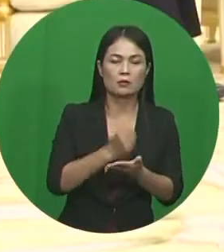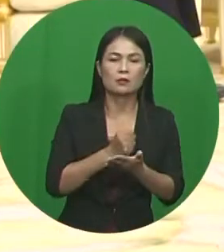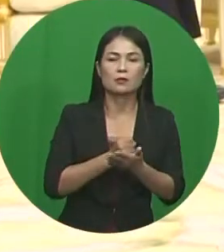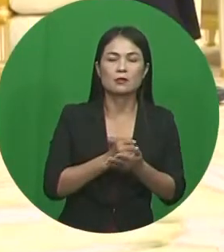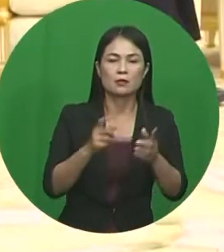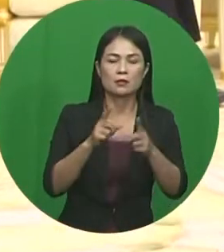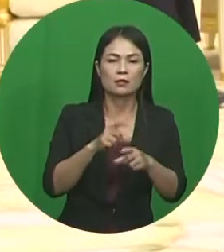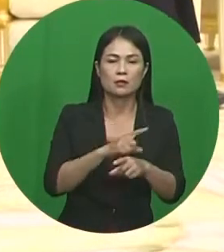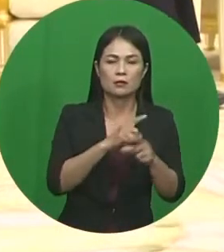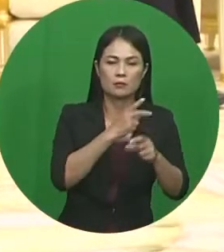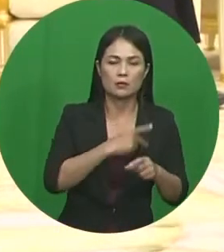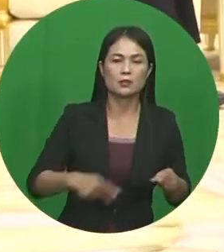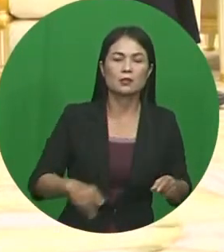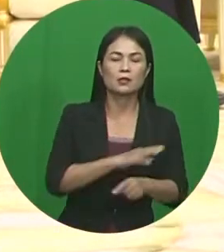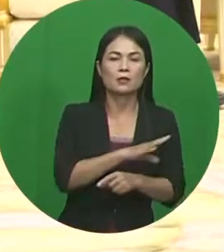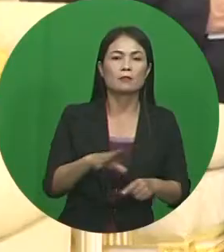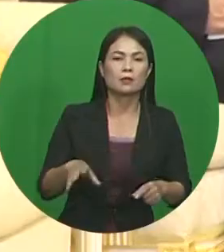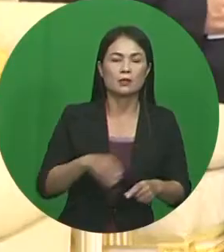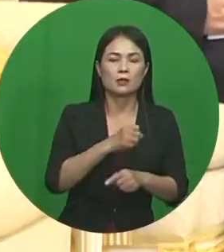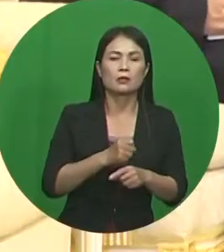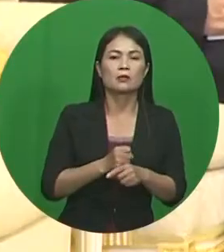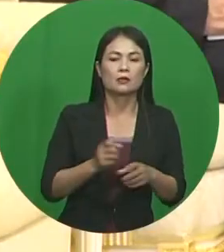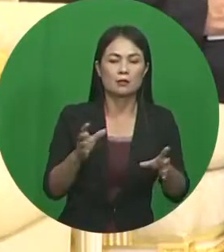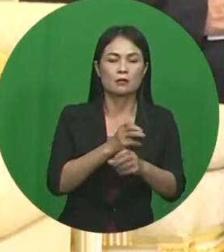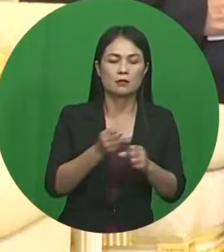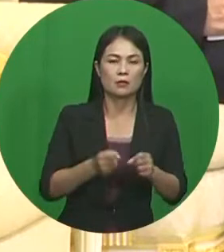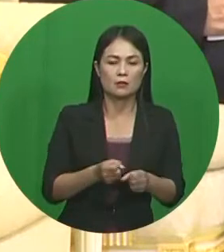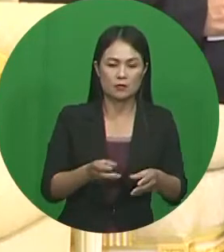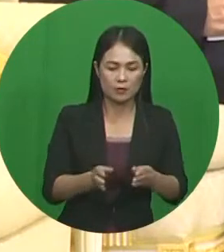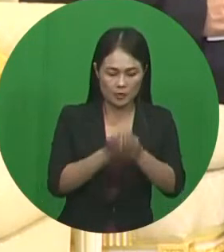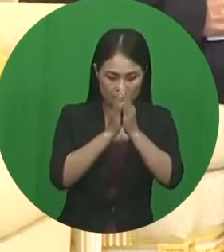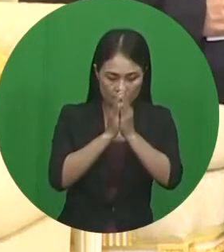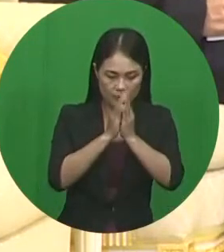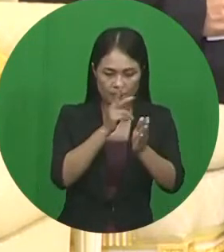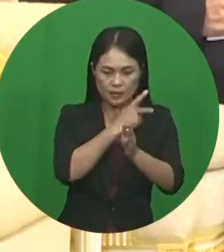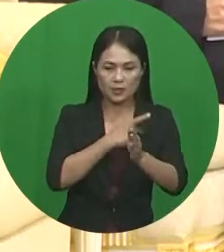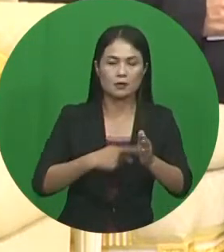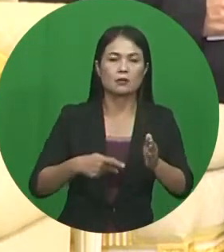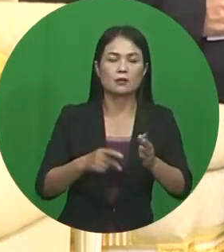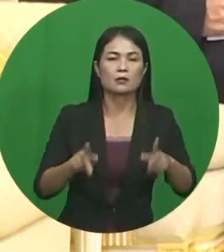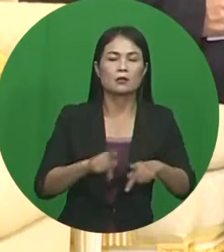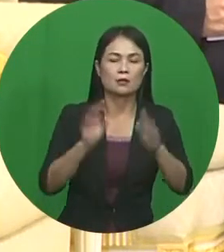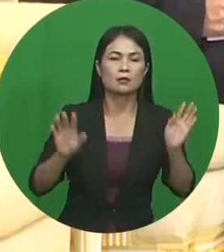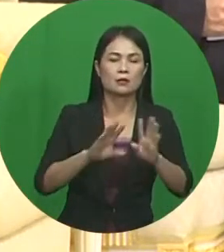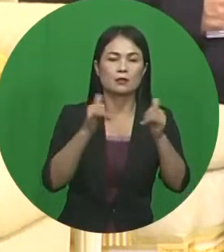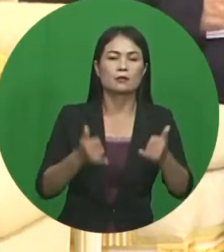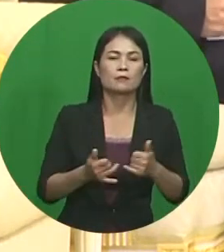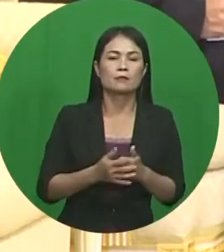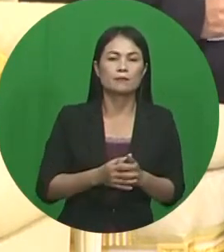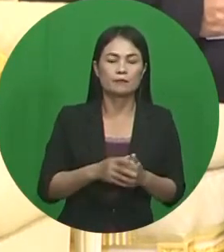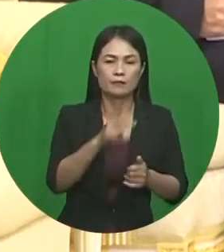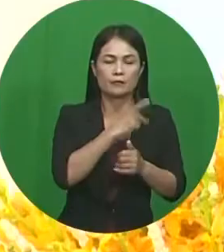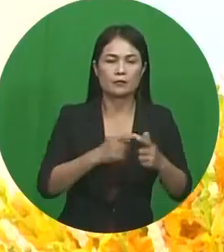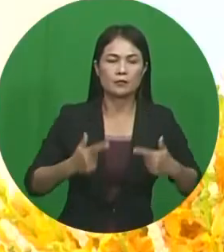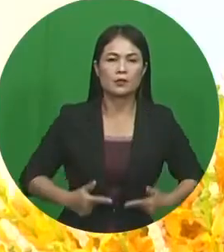នៅព្រះរាជាណាចក្រកម្ពុជាព្រមទាំងបានចូលថ្វាយបង្គំគាល់ព្រះអង្គក្នុងឱកាសដ៏ថ្លៃថ្លានេះព្រះករុ